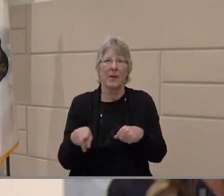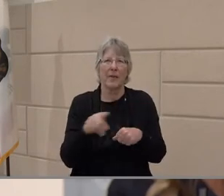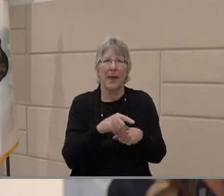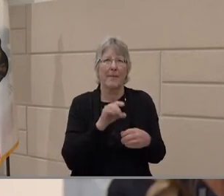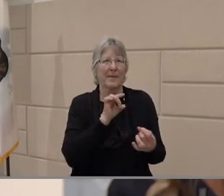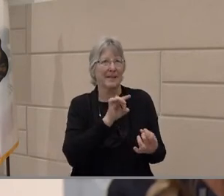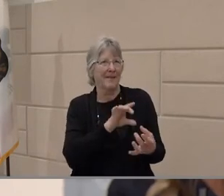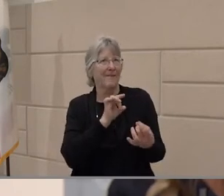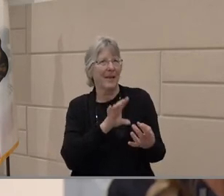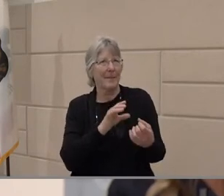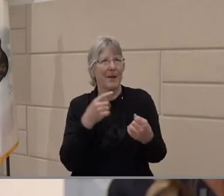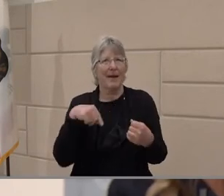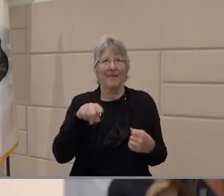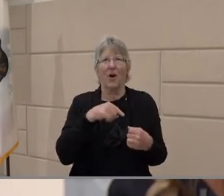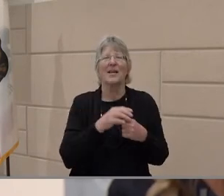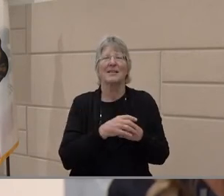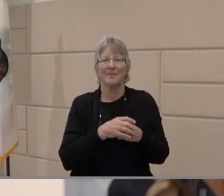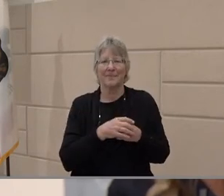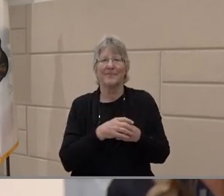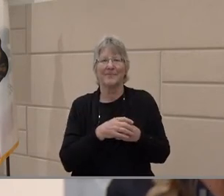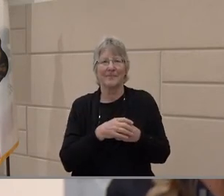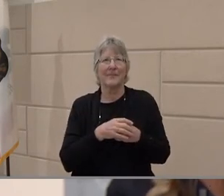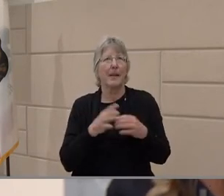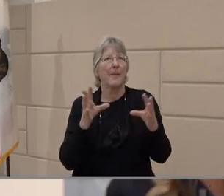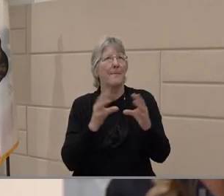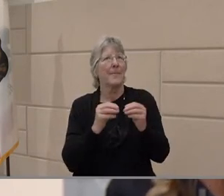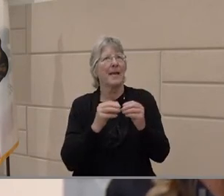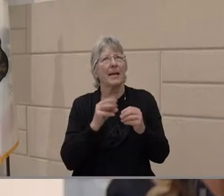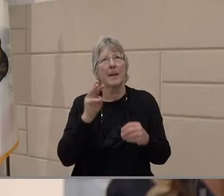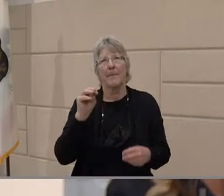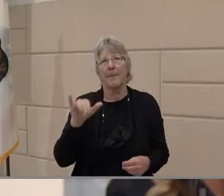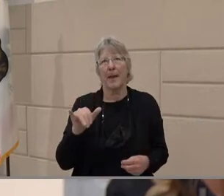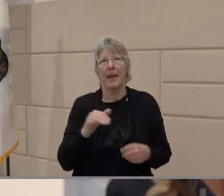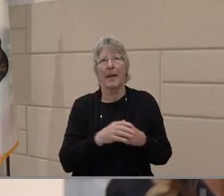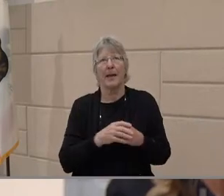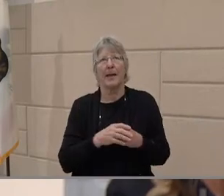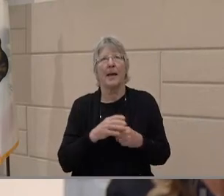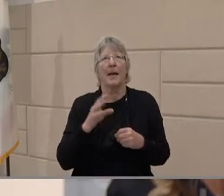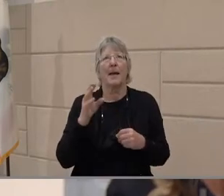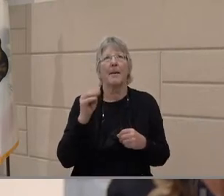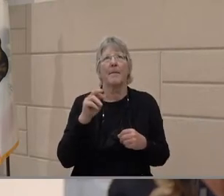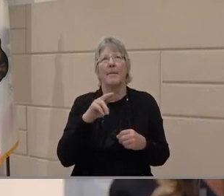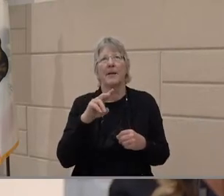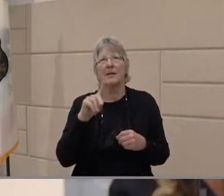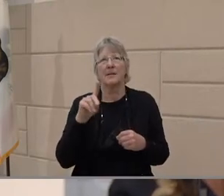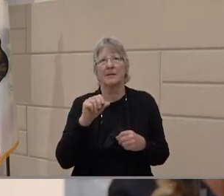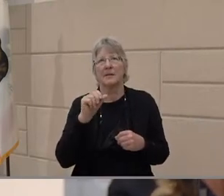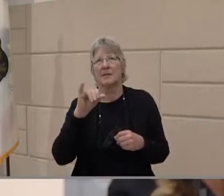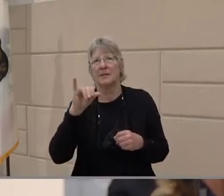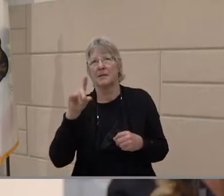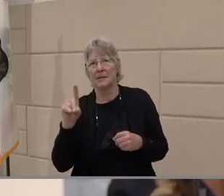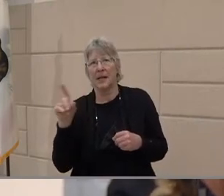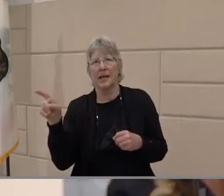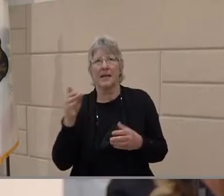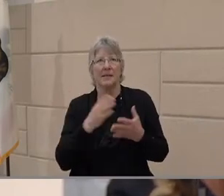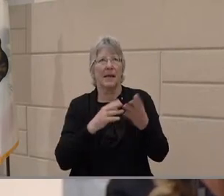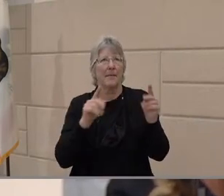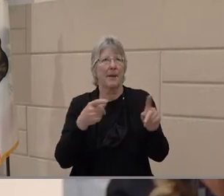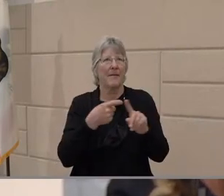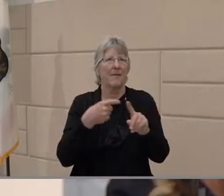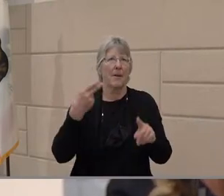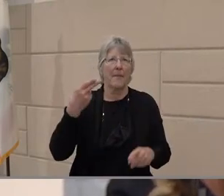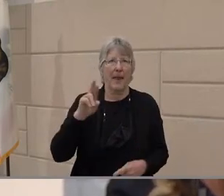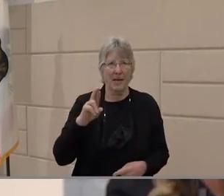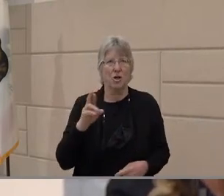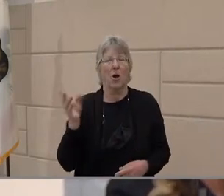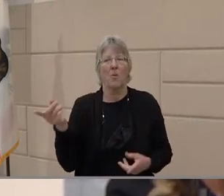ตสตาบสำเร็งระบกพวกเกยได้กี่ปลอมเอาเยิงดูชนะคายปรามโลกใจ